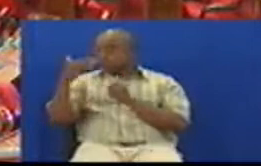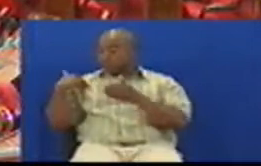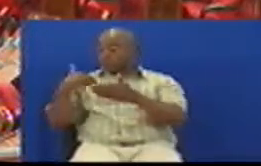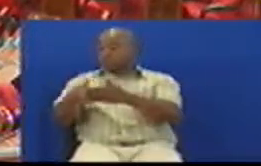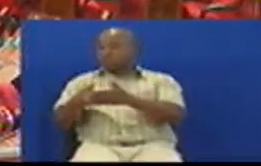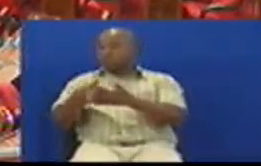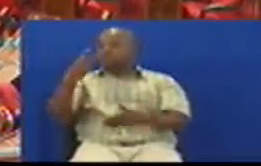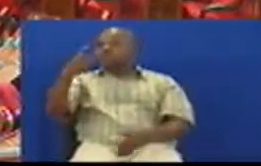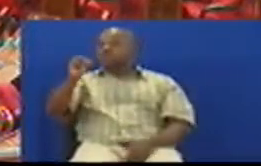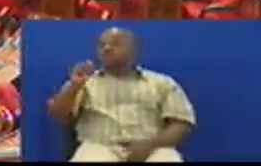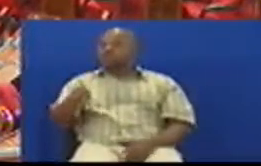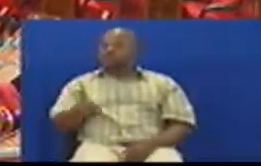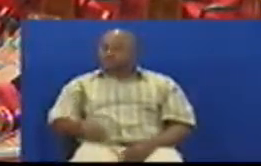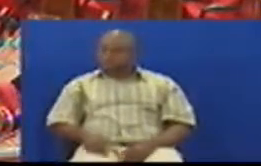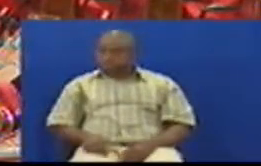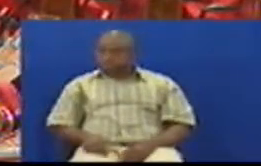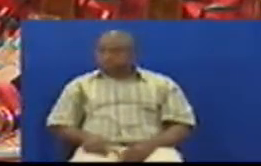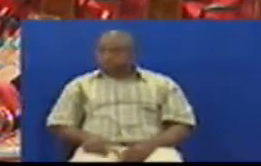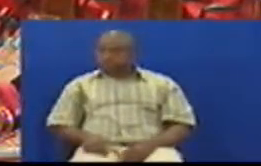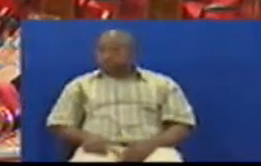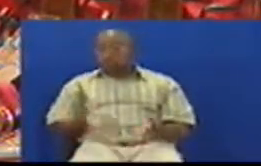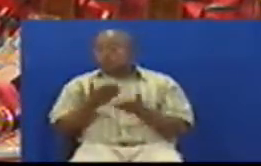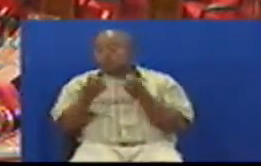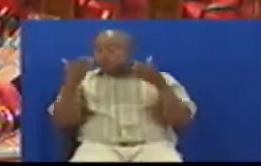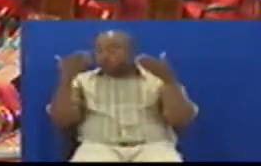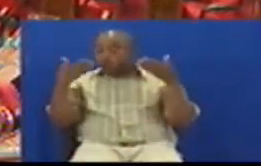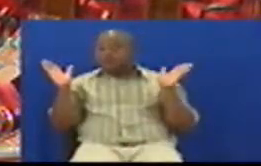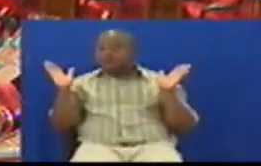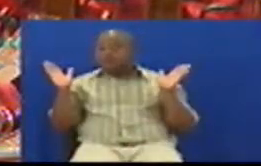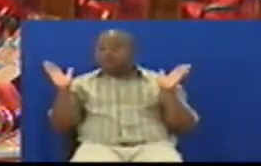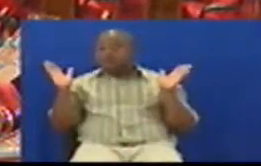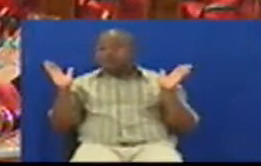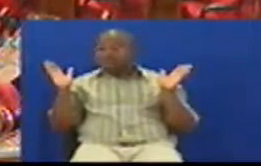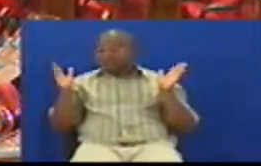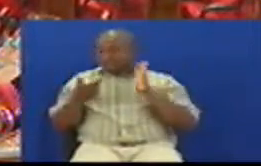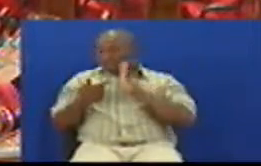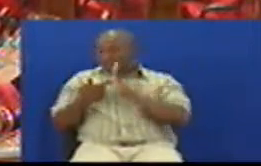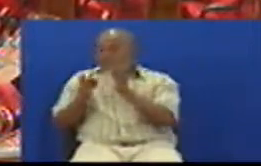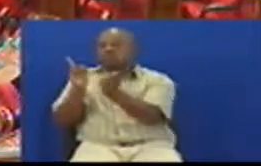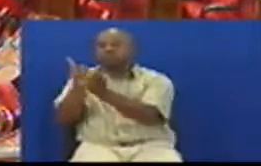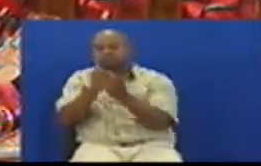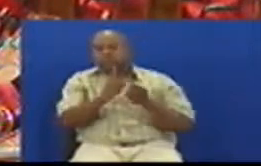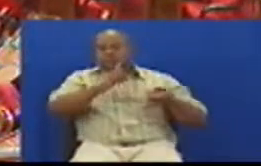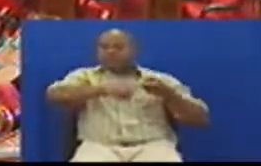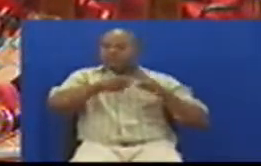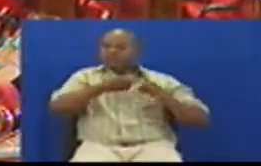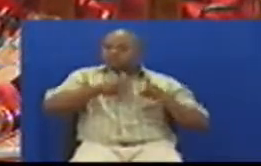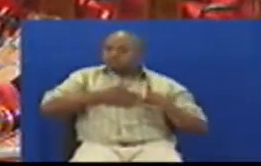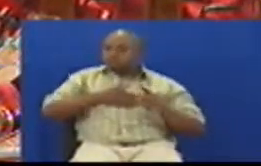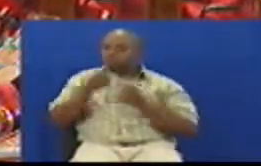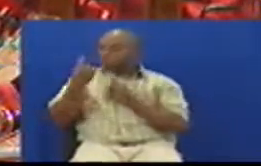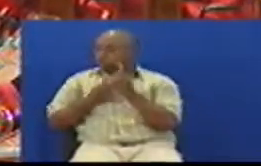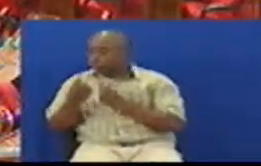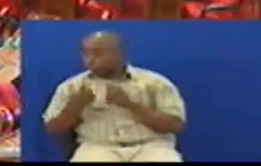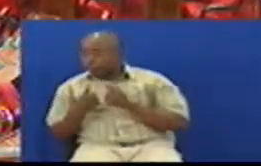2015-2020. Na kwa sababu ni dhahiri, hata sisi huwa tukizungumza na marafiki zetu wengine, hususan hawa ambao